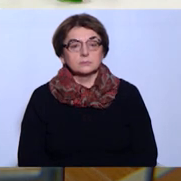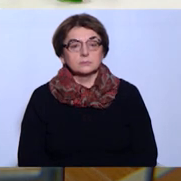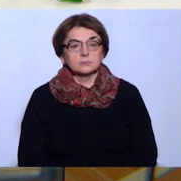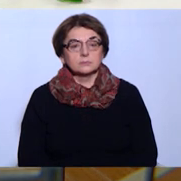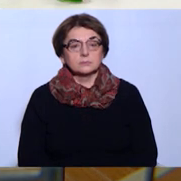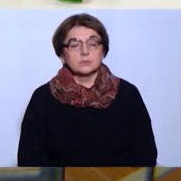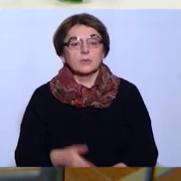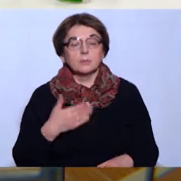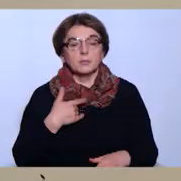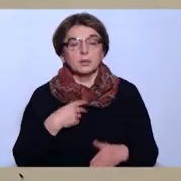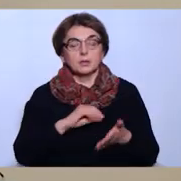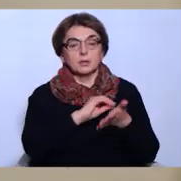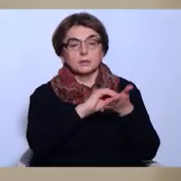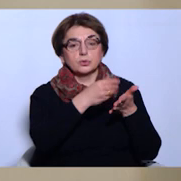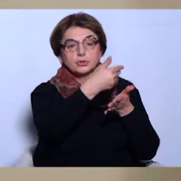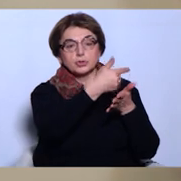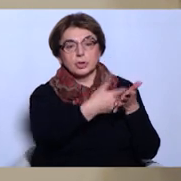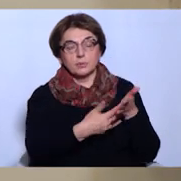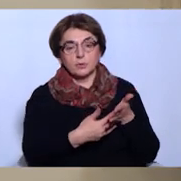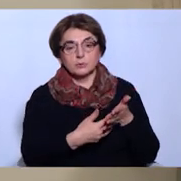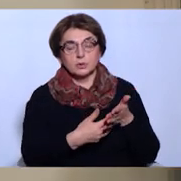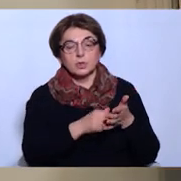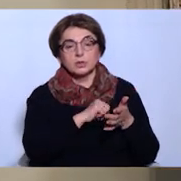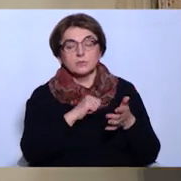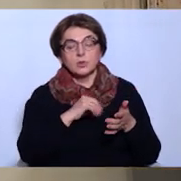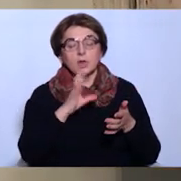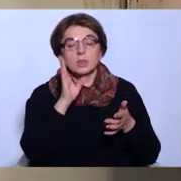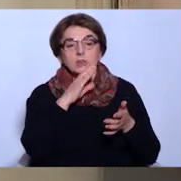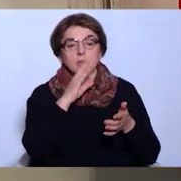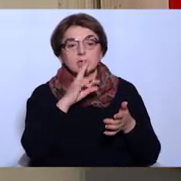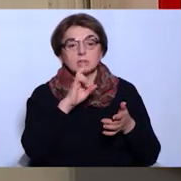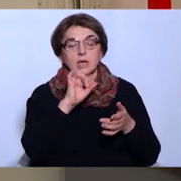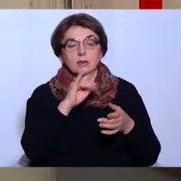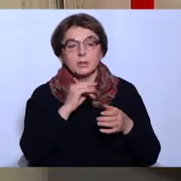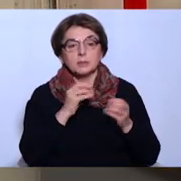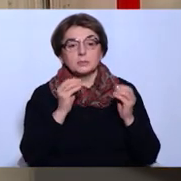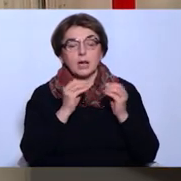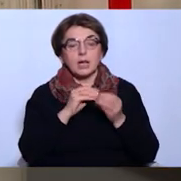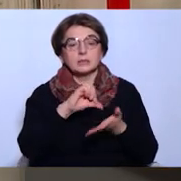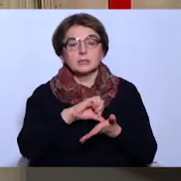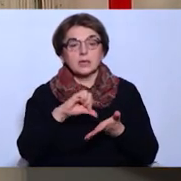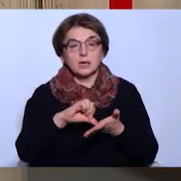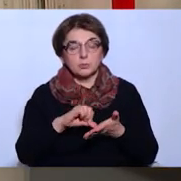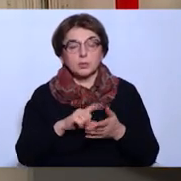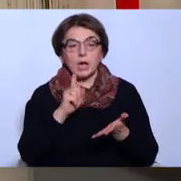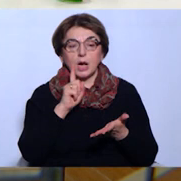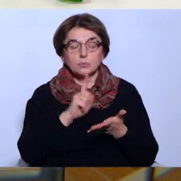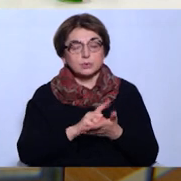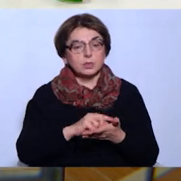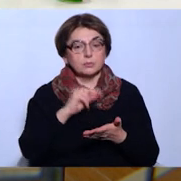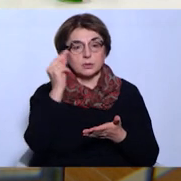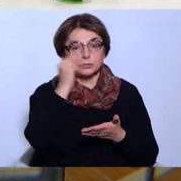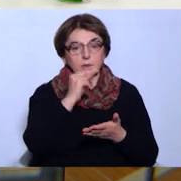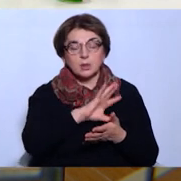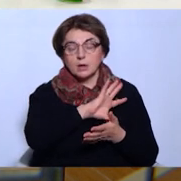მე ხა ჩამოგიწერთ ნახშირწყალბადების პირველ 10 წარმომადგენელს და აუცილებელია ეს 10 წარმომადგენელი ისწავლო, რადგან